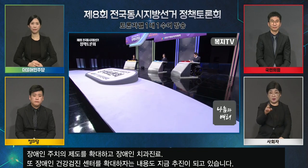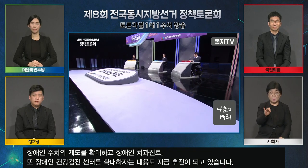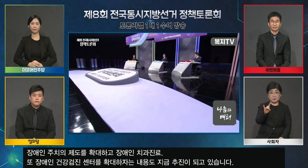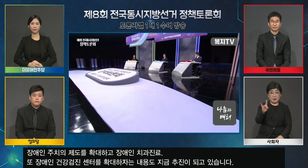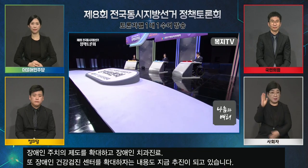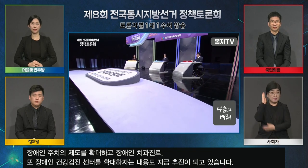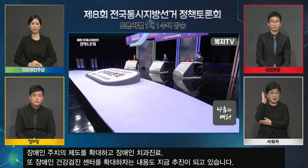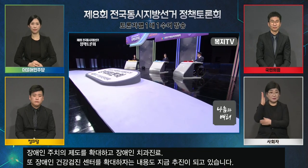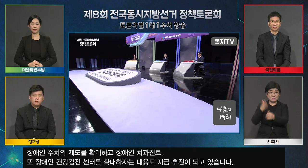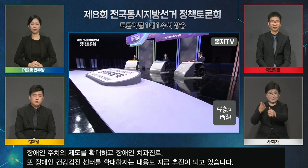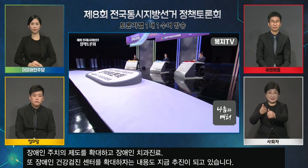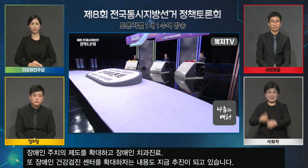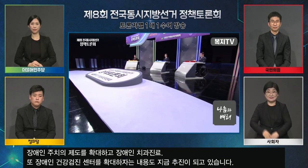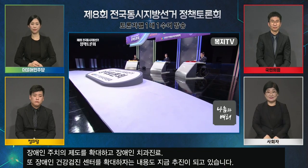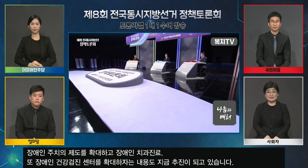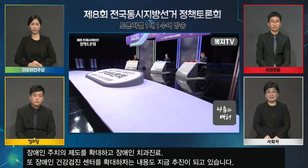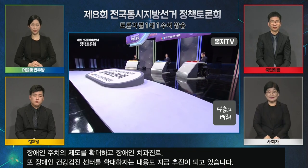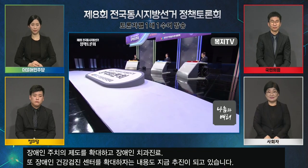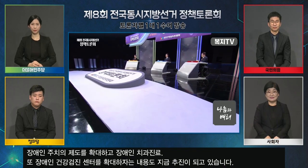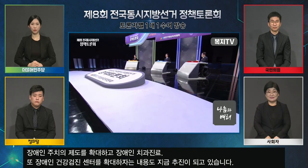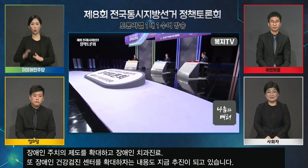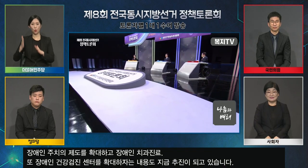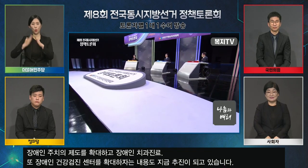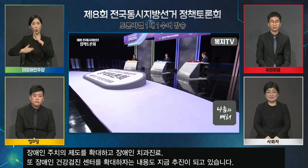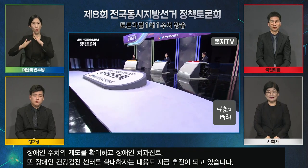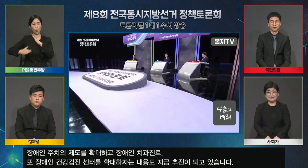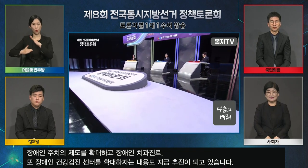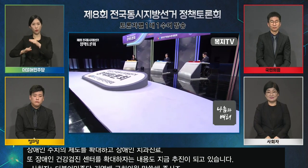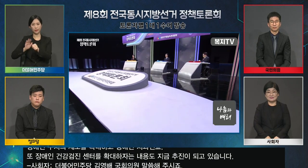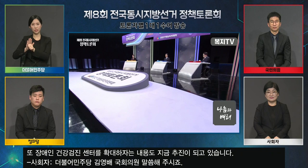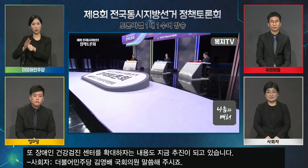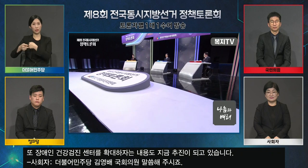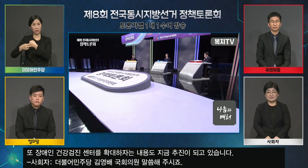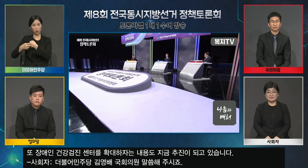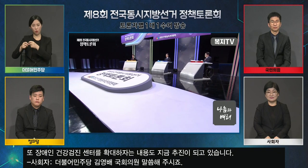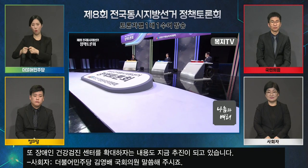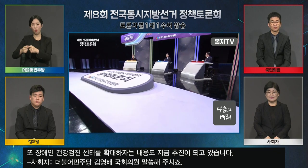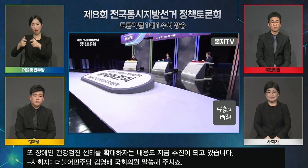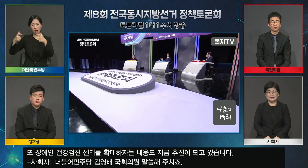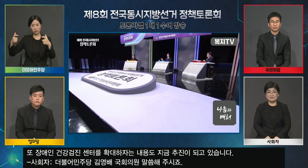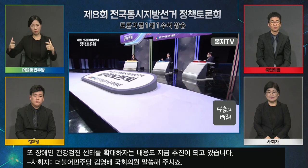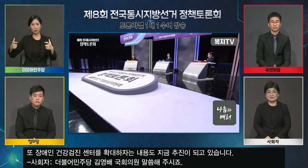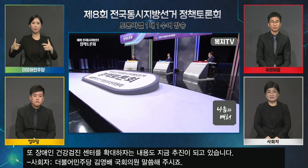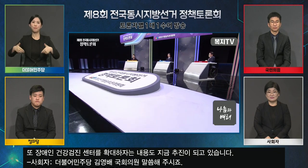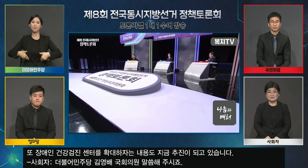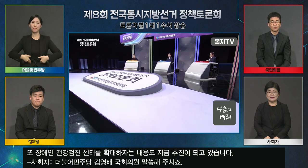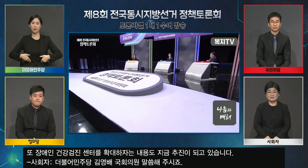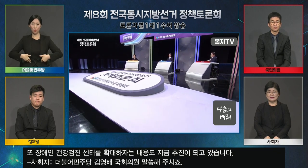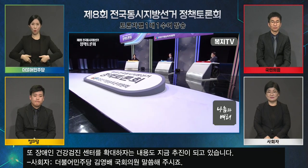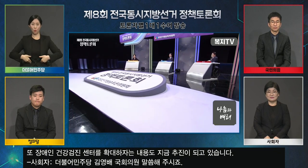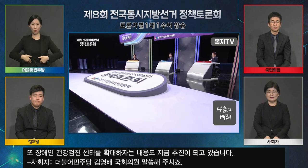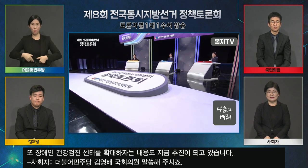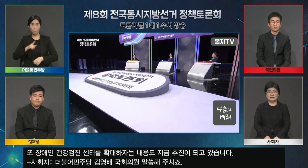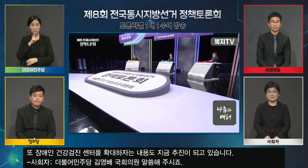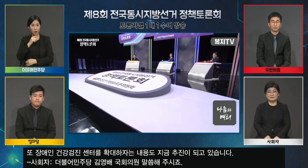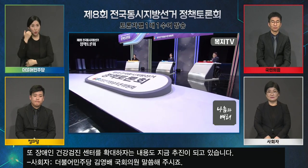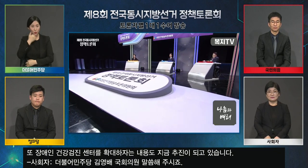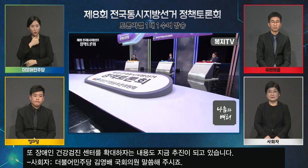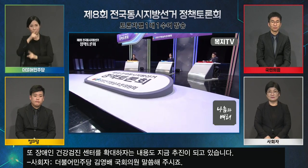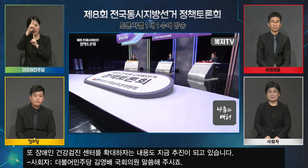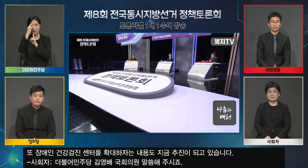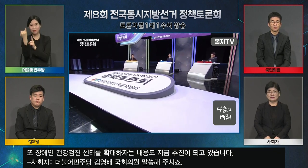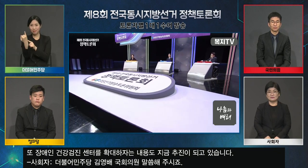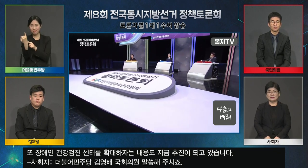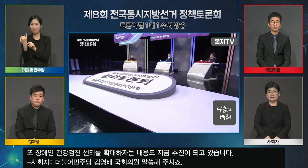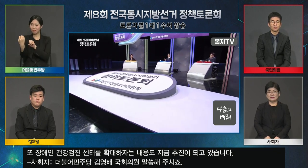주시죠. 공공의료를 대폭 확충할 때가 됐다라는 정의당의 이은주 의원님 말씀에 전폭